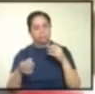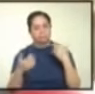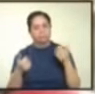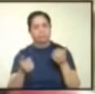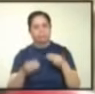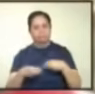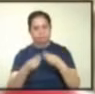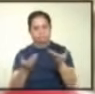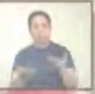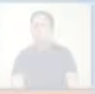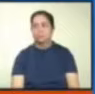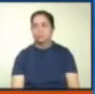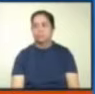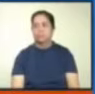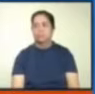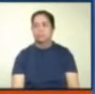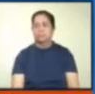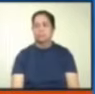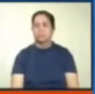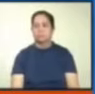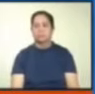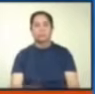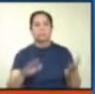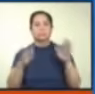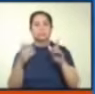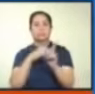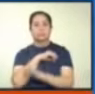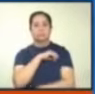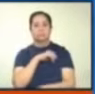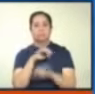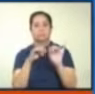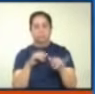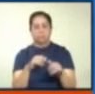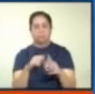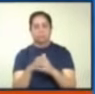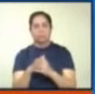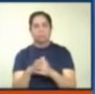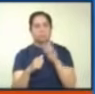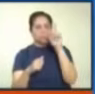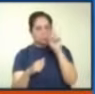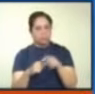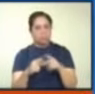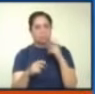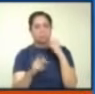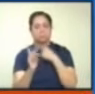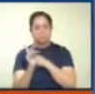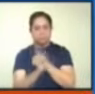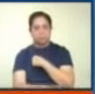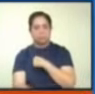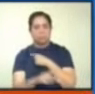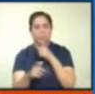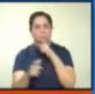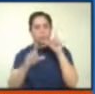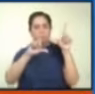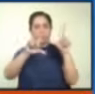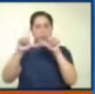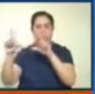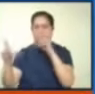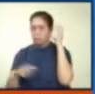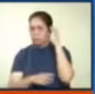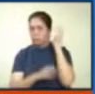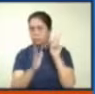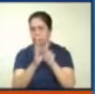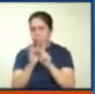been served. Death penalty. Ganyan naman daw ang dapat na parusa sa mga akusado sa